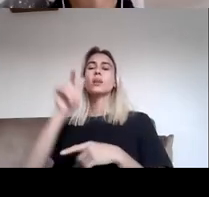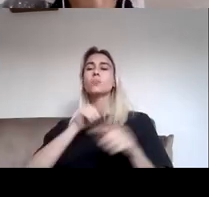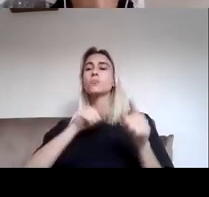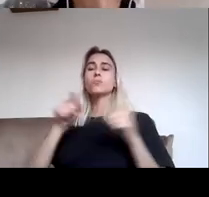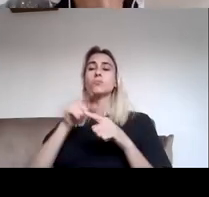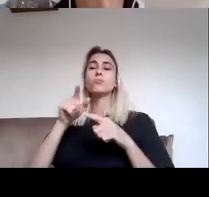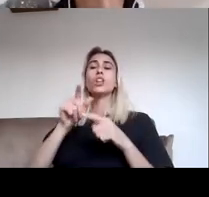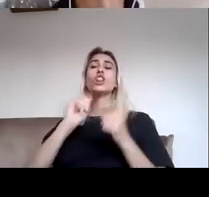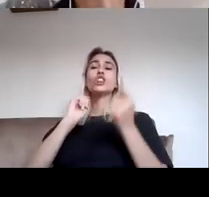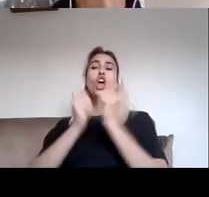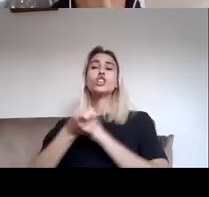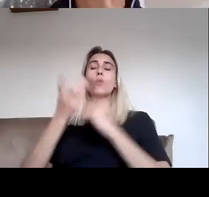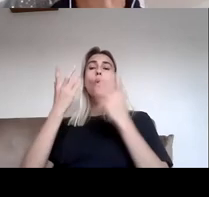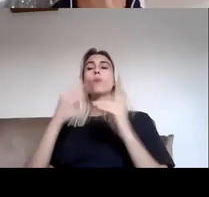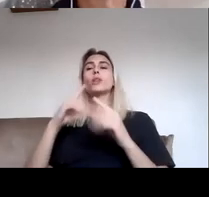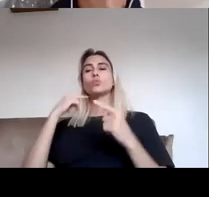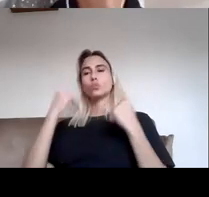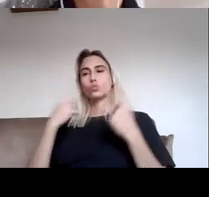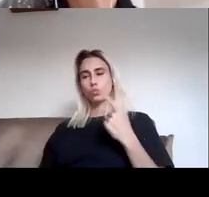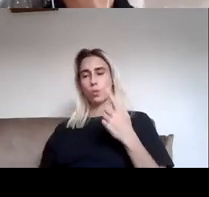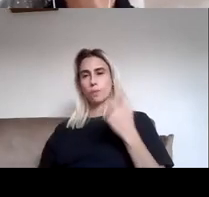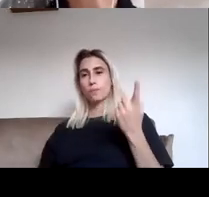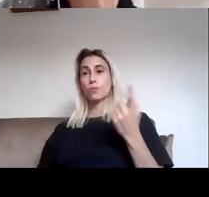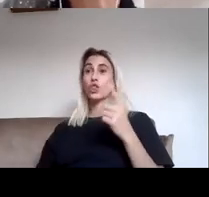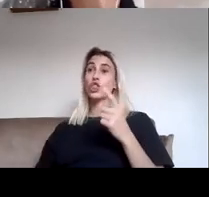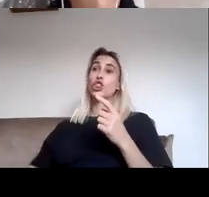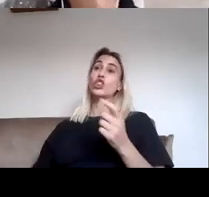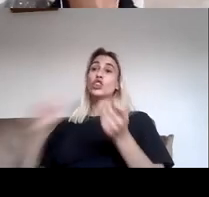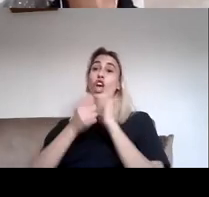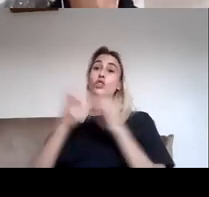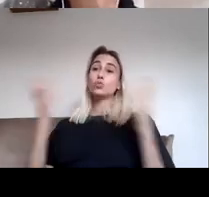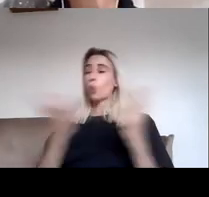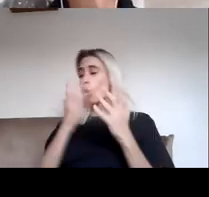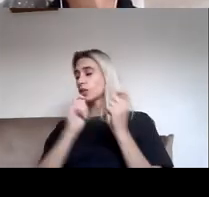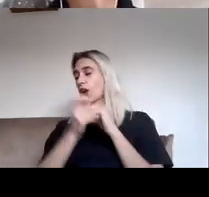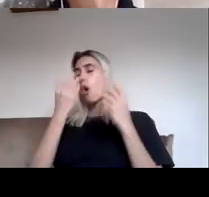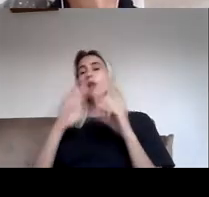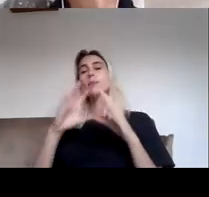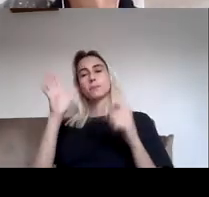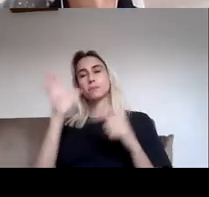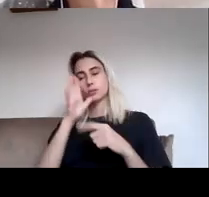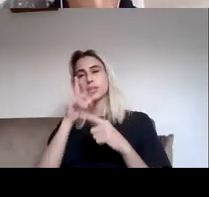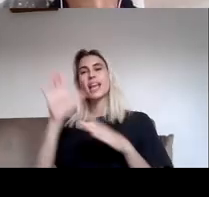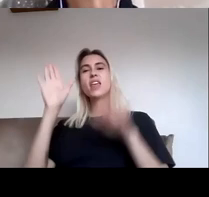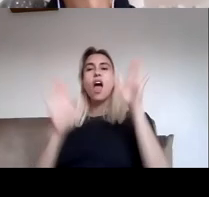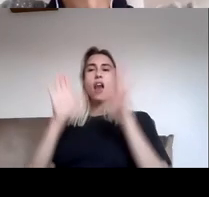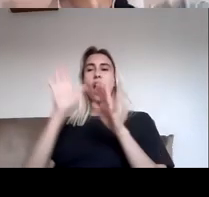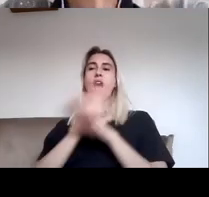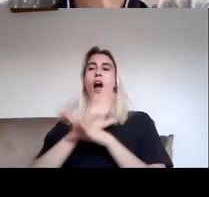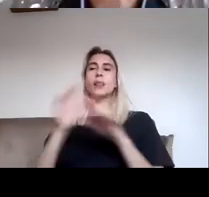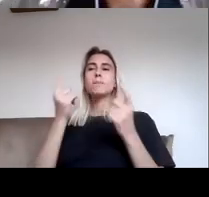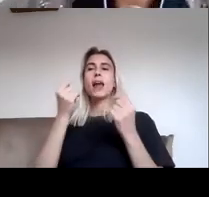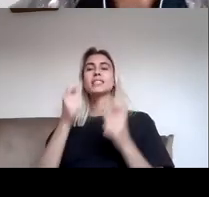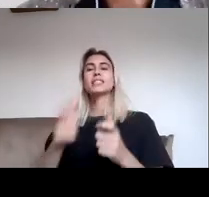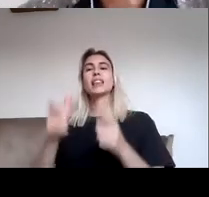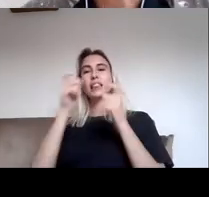büyük bir değişiklik olduğunu da düşünmüyorum açıkçası. Hani bilemiyorum konutlar ve kamu binaları noktasında ihalelerde artık birazcık daha dikkatli